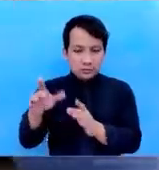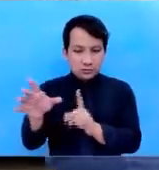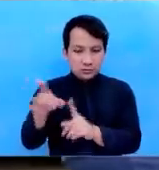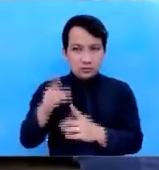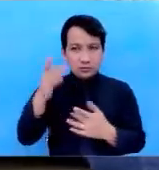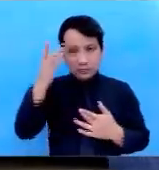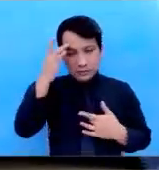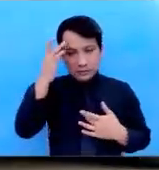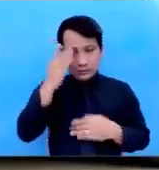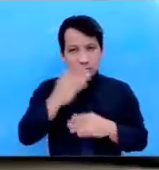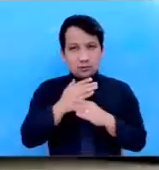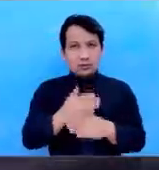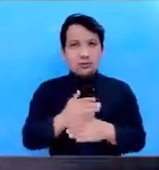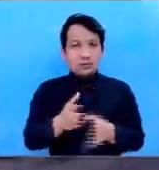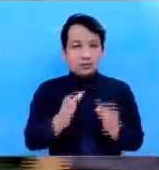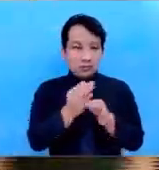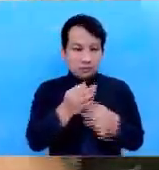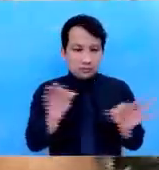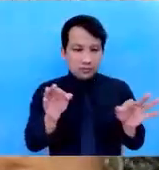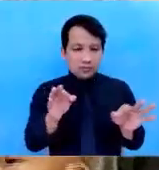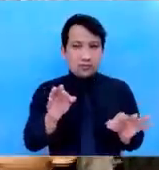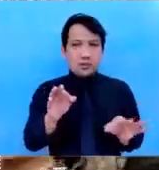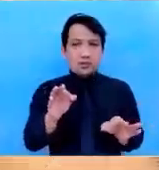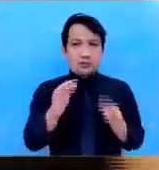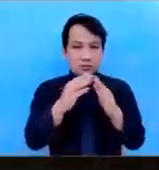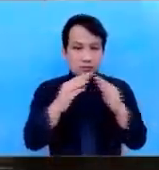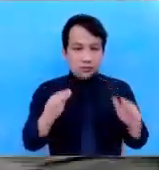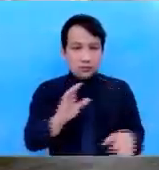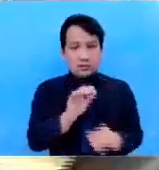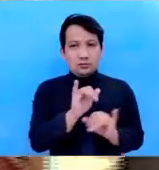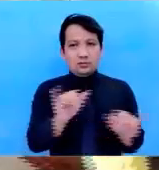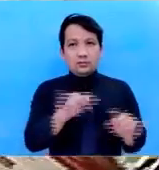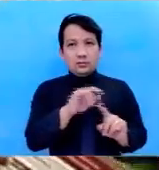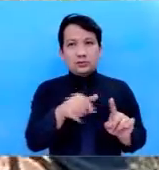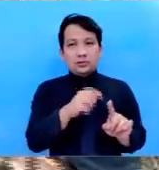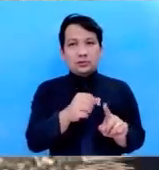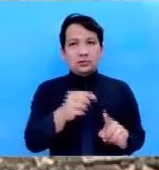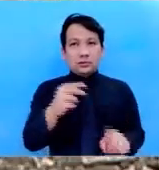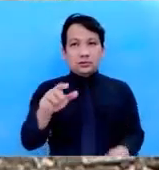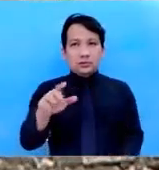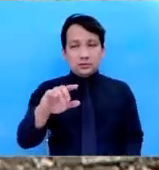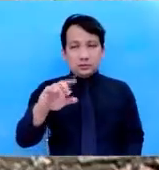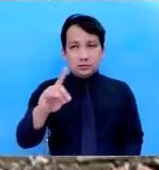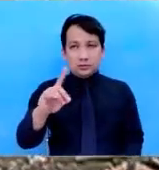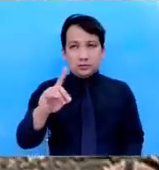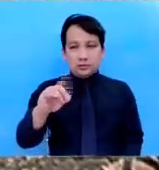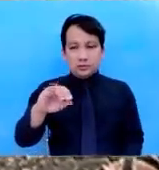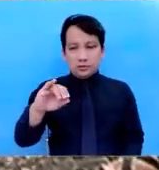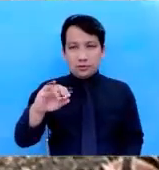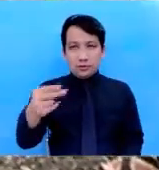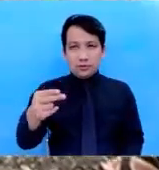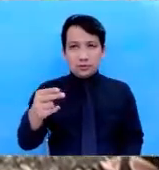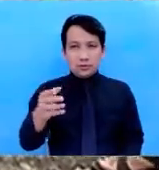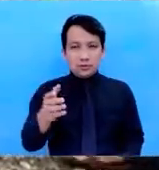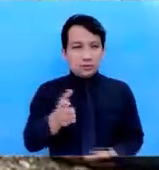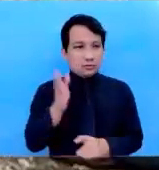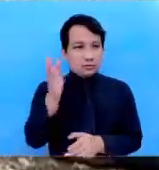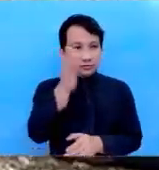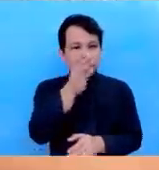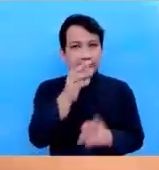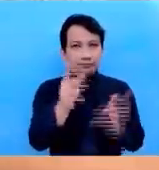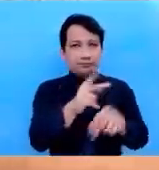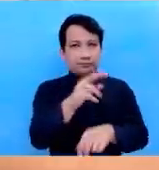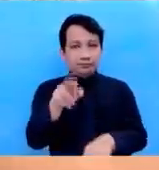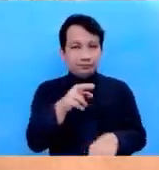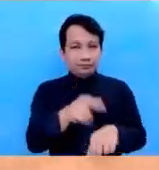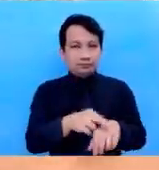pabahay din daw ang Quezon City LGU para sa mga gaya ni Jem. Ang DOH naman, planong magsagawa na iba pang bakunahan caravan sa iba pang rehiyon na